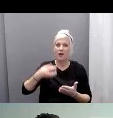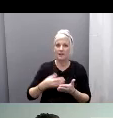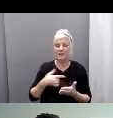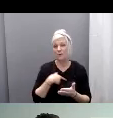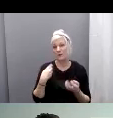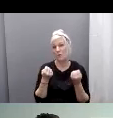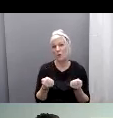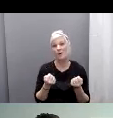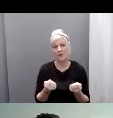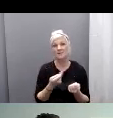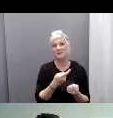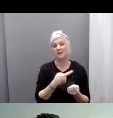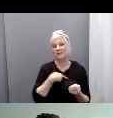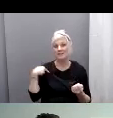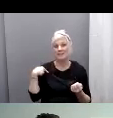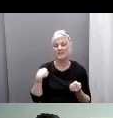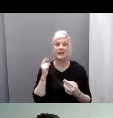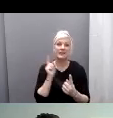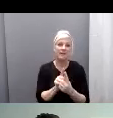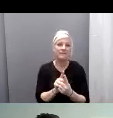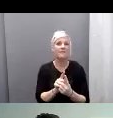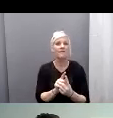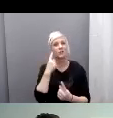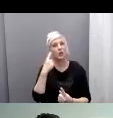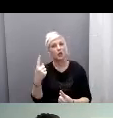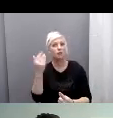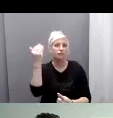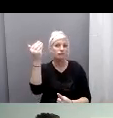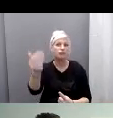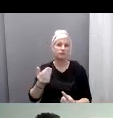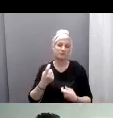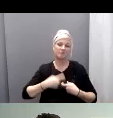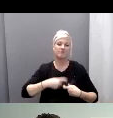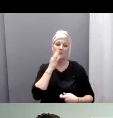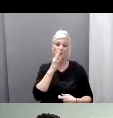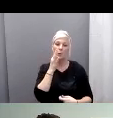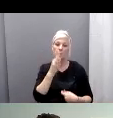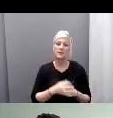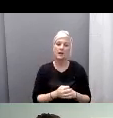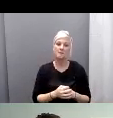att vi ses och hörs vad gäller de här frågorna